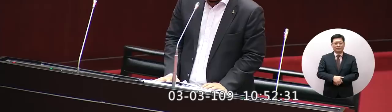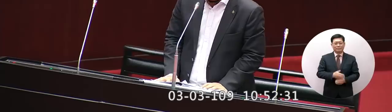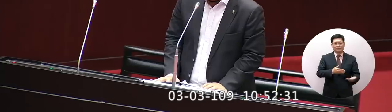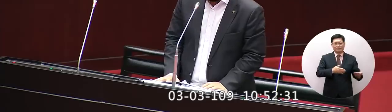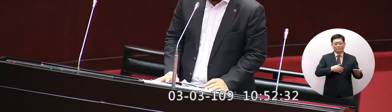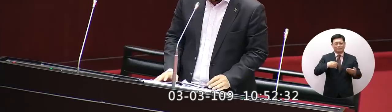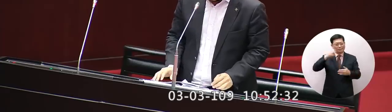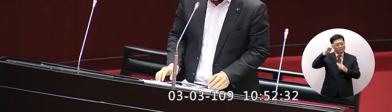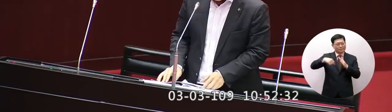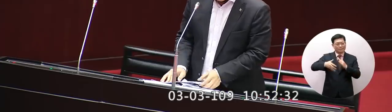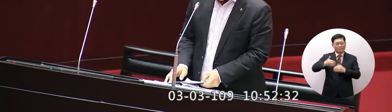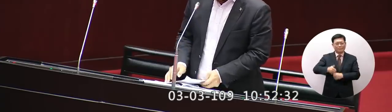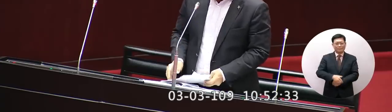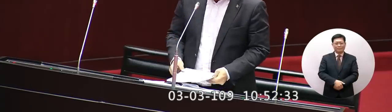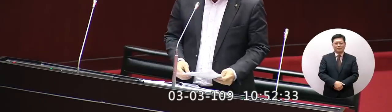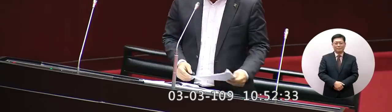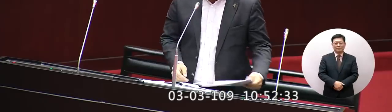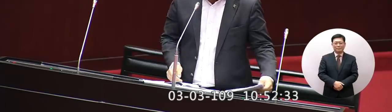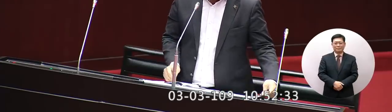长。